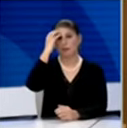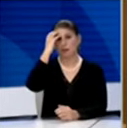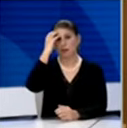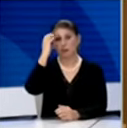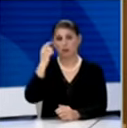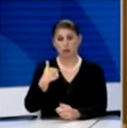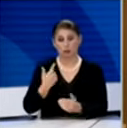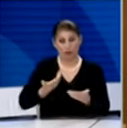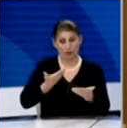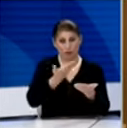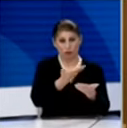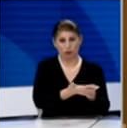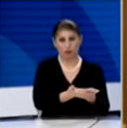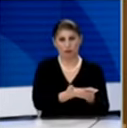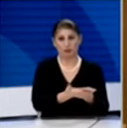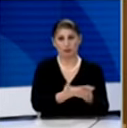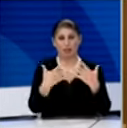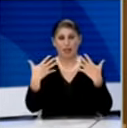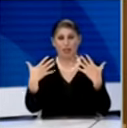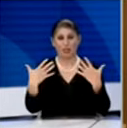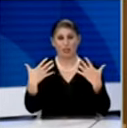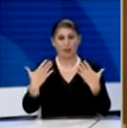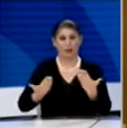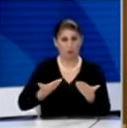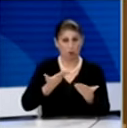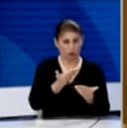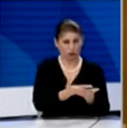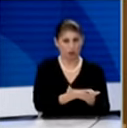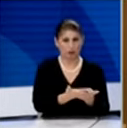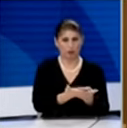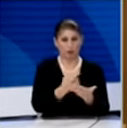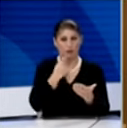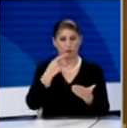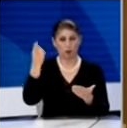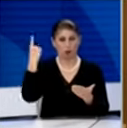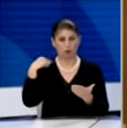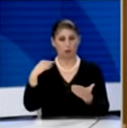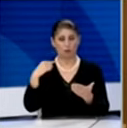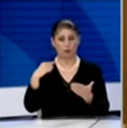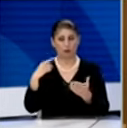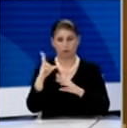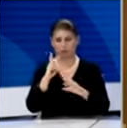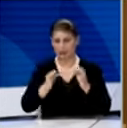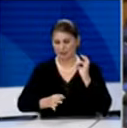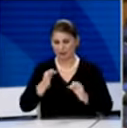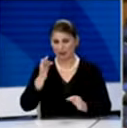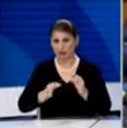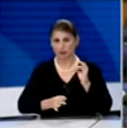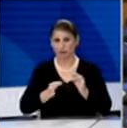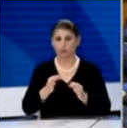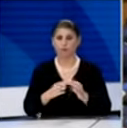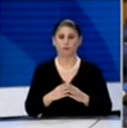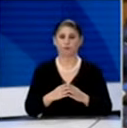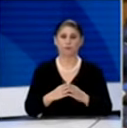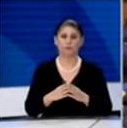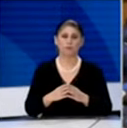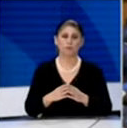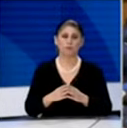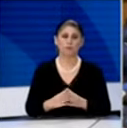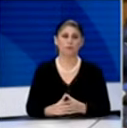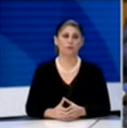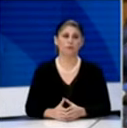ότι σας έχω καταθέσει 10 προτάσεις στην προηγούμενη συνεδρίαση για να